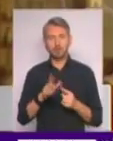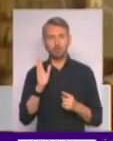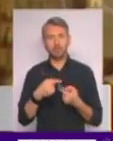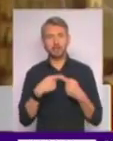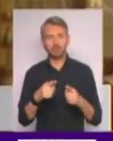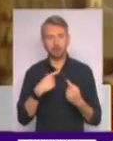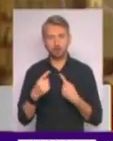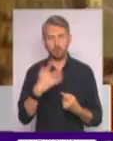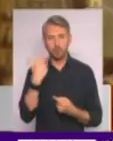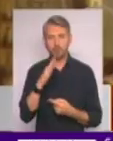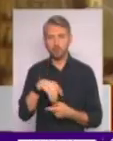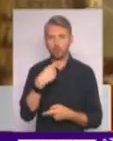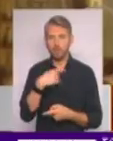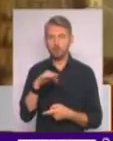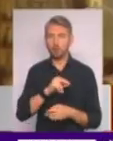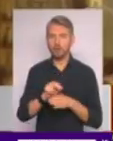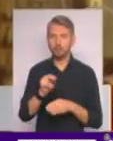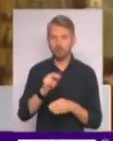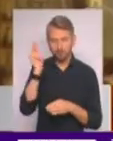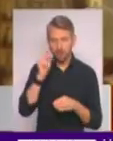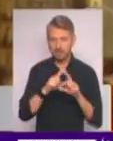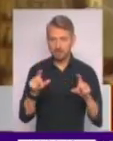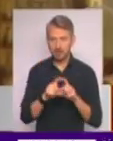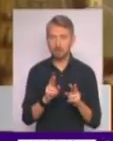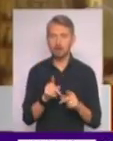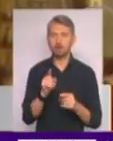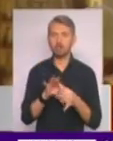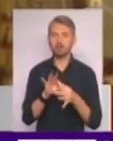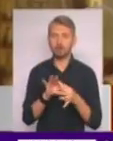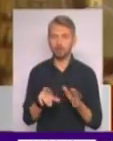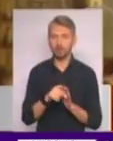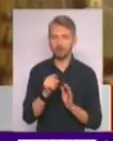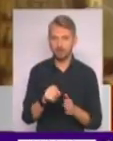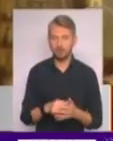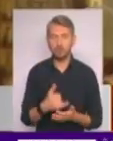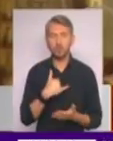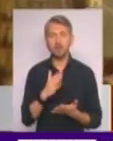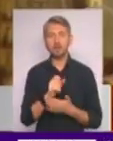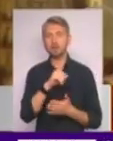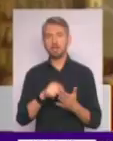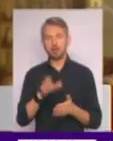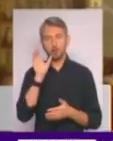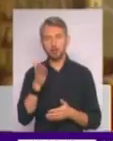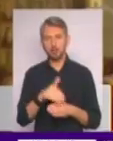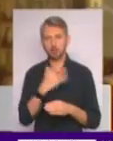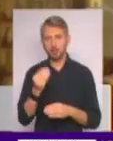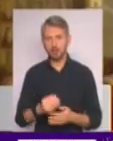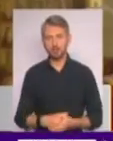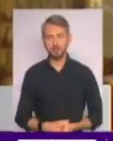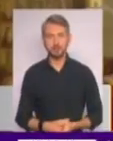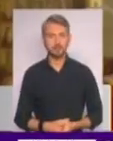коли ми будемо говорити саме про навчальні заклади, яким чином вони співпрацюють саме з ними. У нас є запитання. Слухаємо вас. Добрий день. Ви в